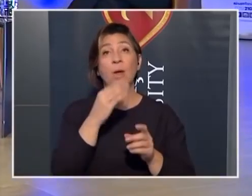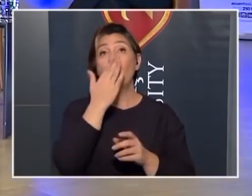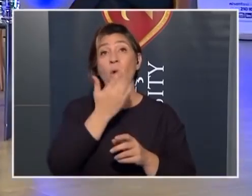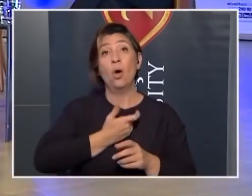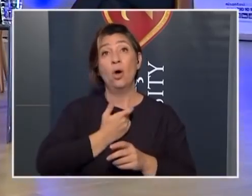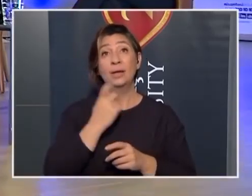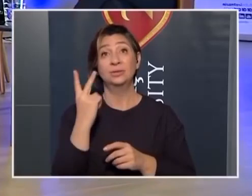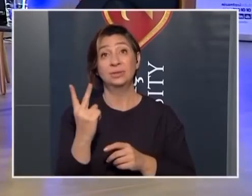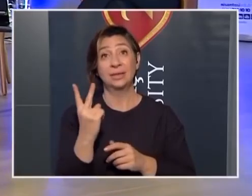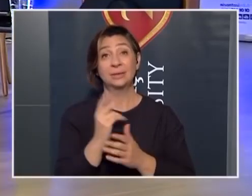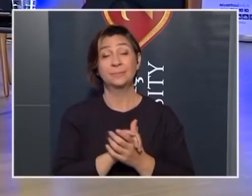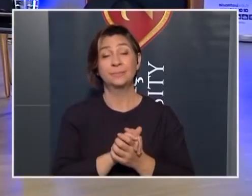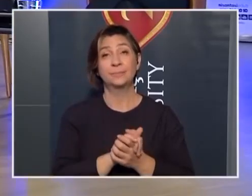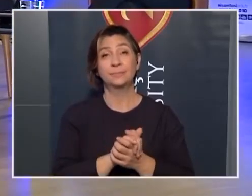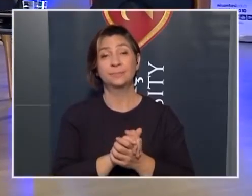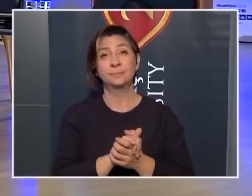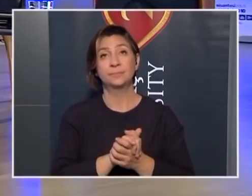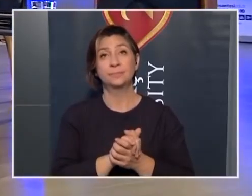öğrencilere